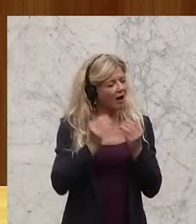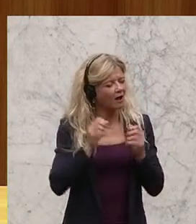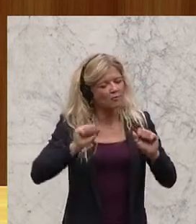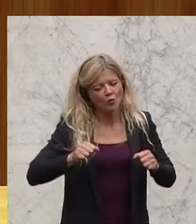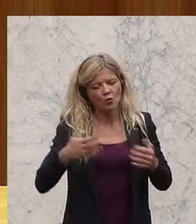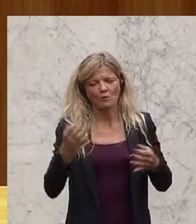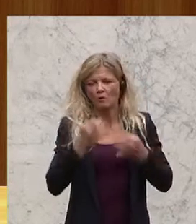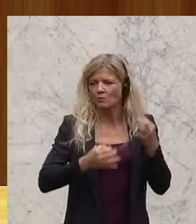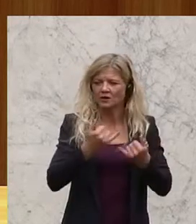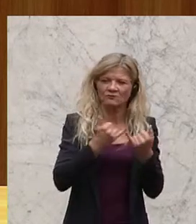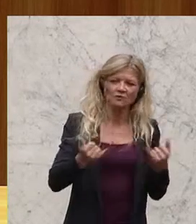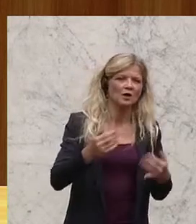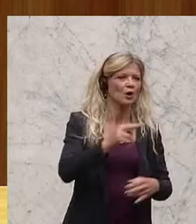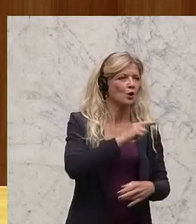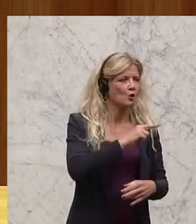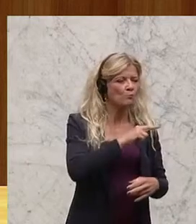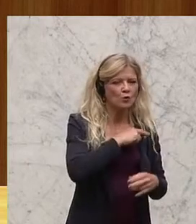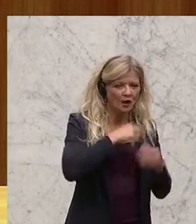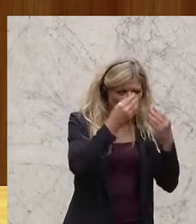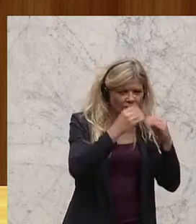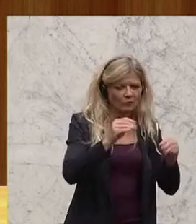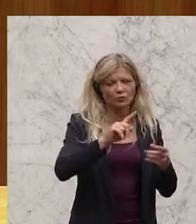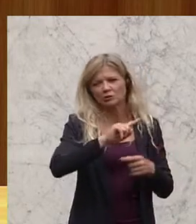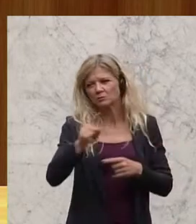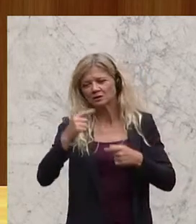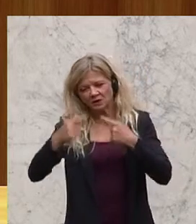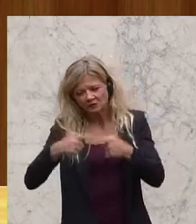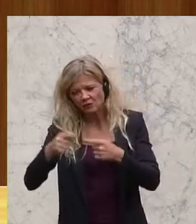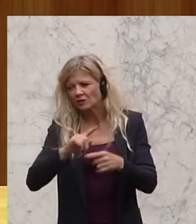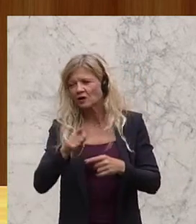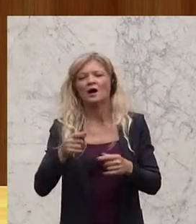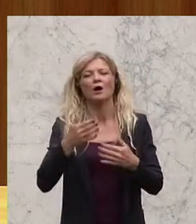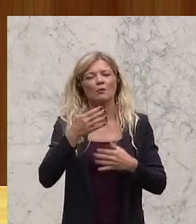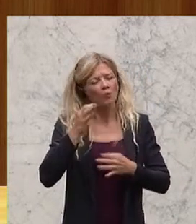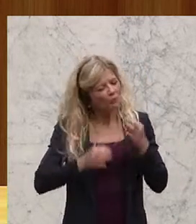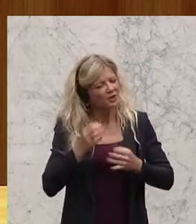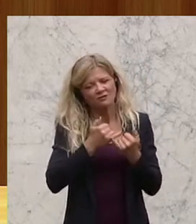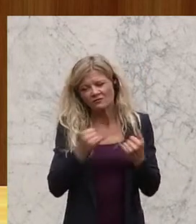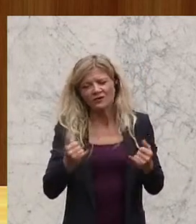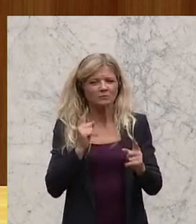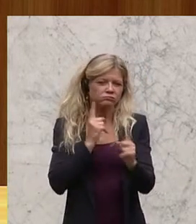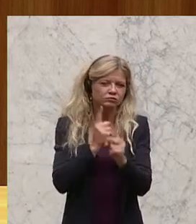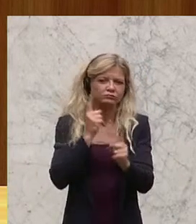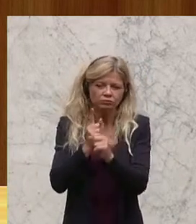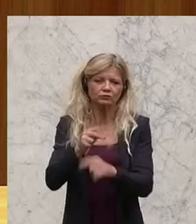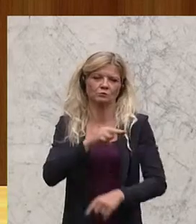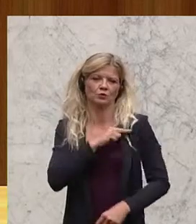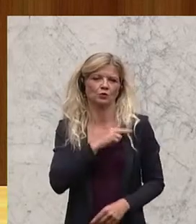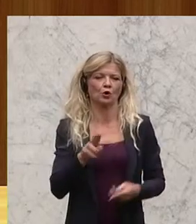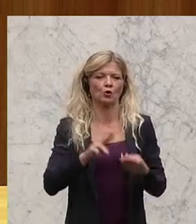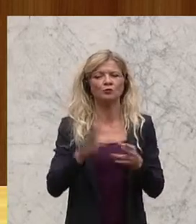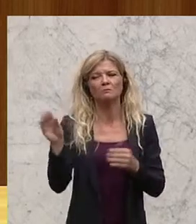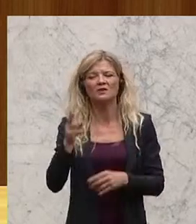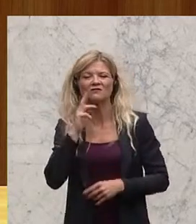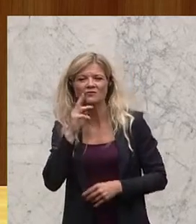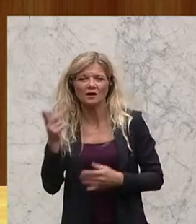Projektentwicklung bis hin zur Durchführung auch den Weg zum Bürger zu gehen und mit den ausführenden Firmen